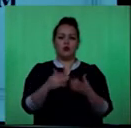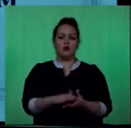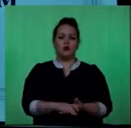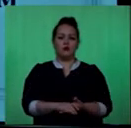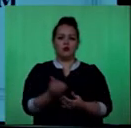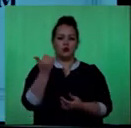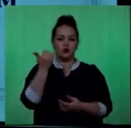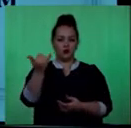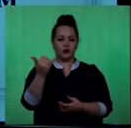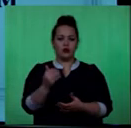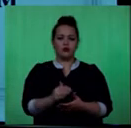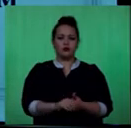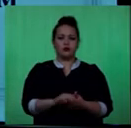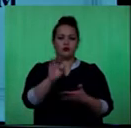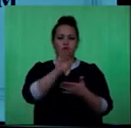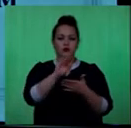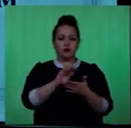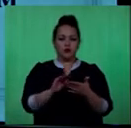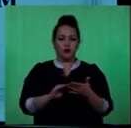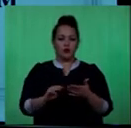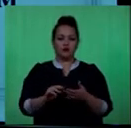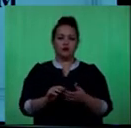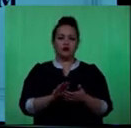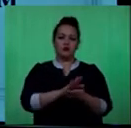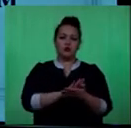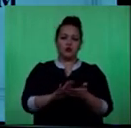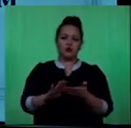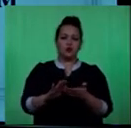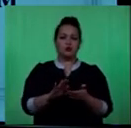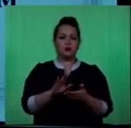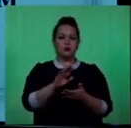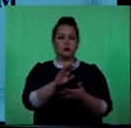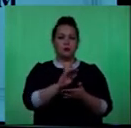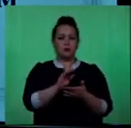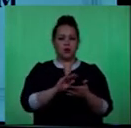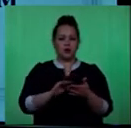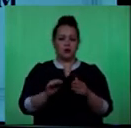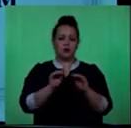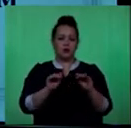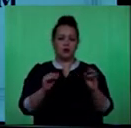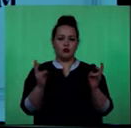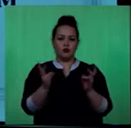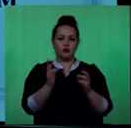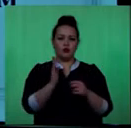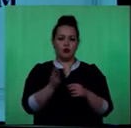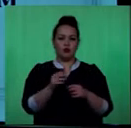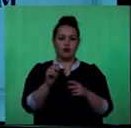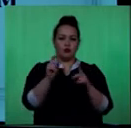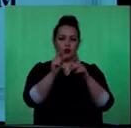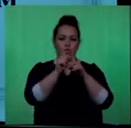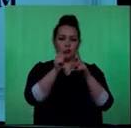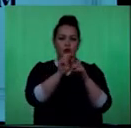сейчас запишем чистописание ребята вам нужно будет прописать буквы